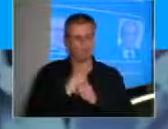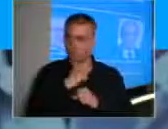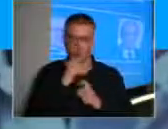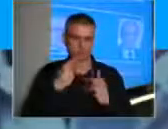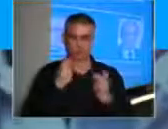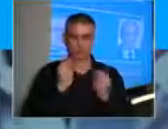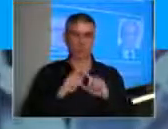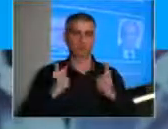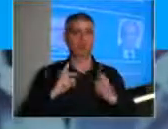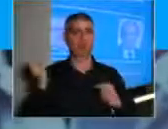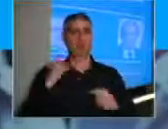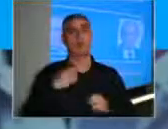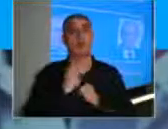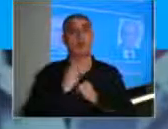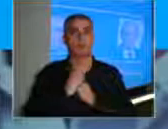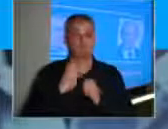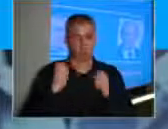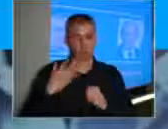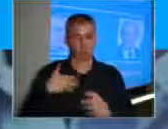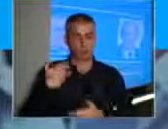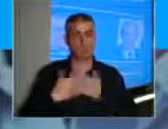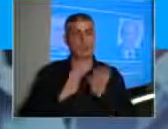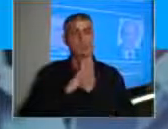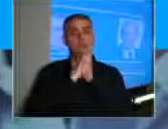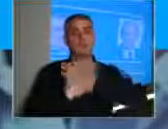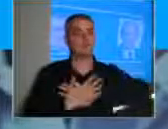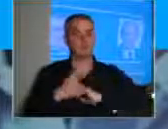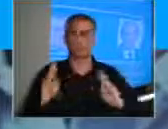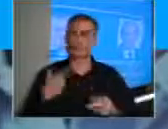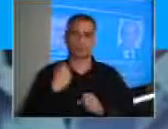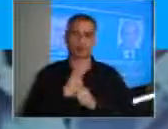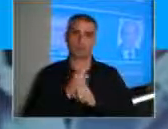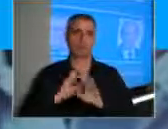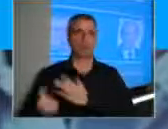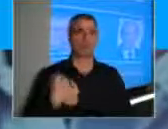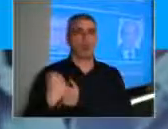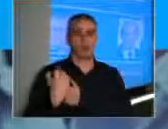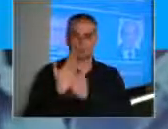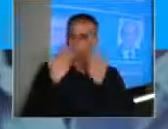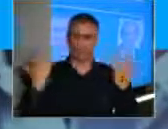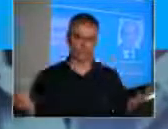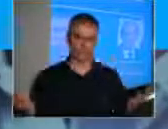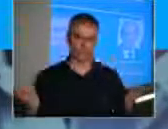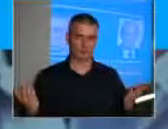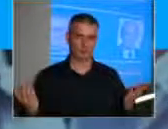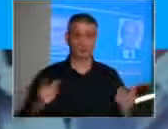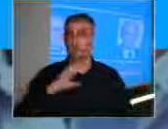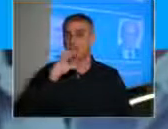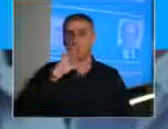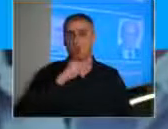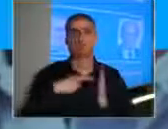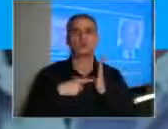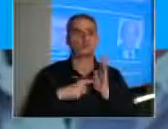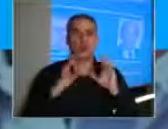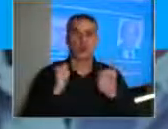להגיד על אחרים. אם מישהו בא לעבוד, בטח כשאתה בא לקדם רפורמות, אתה לא יכול לעשות את זה בלי כוח. זה ברור. ועוד פעם, קח לנו הכי דוגמה